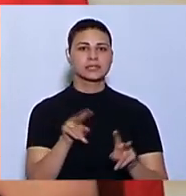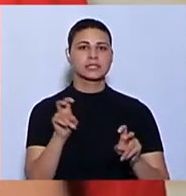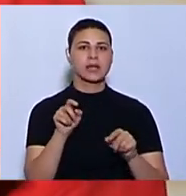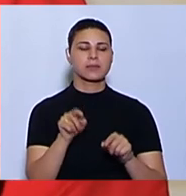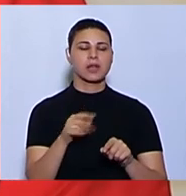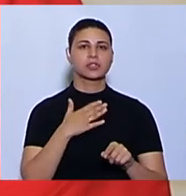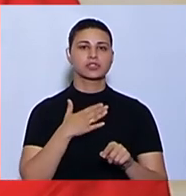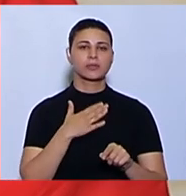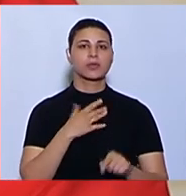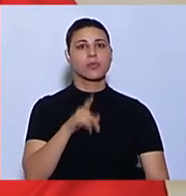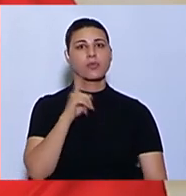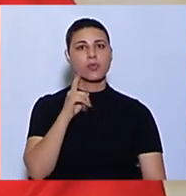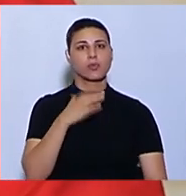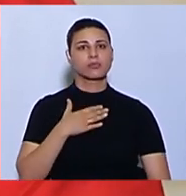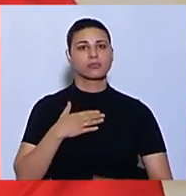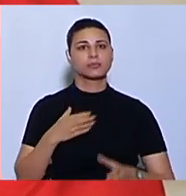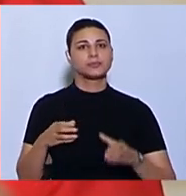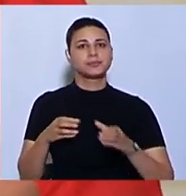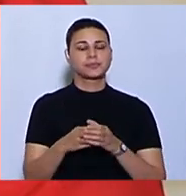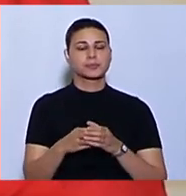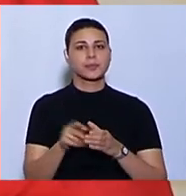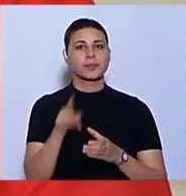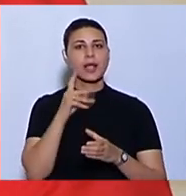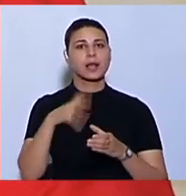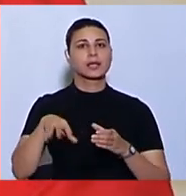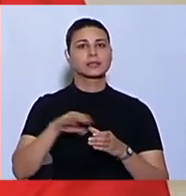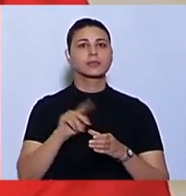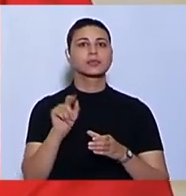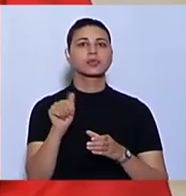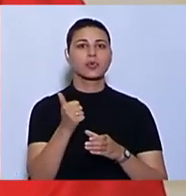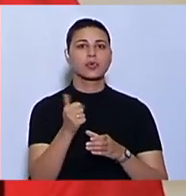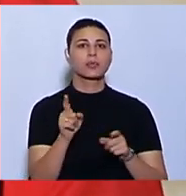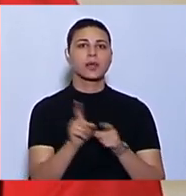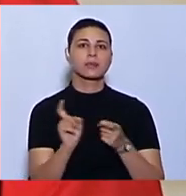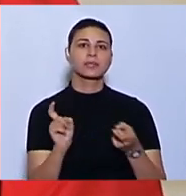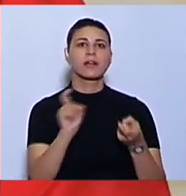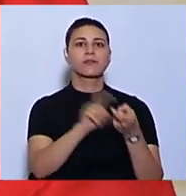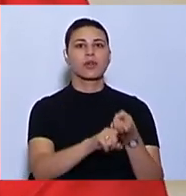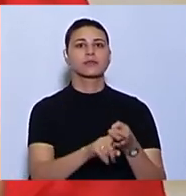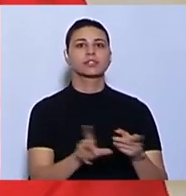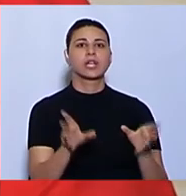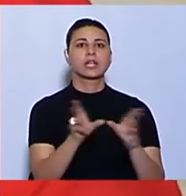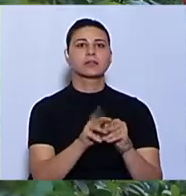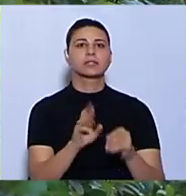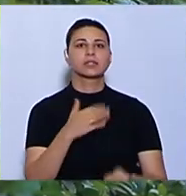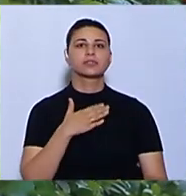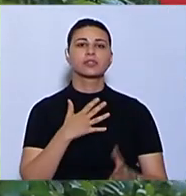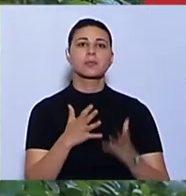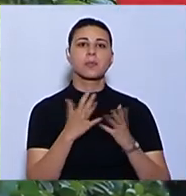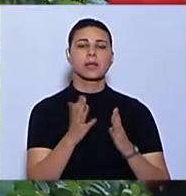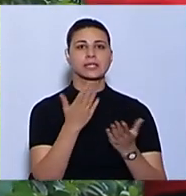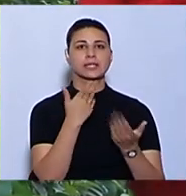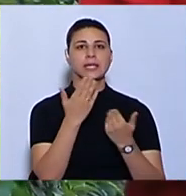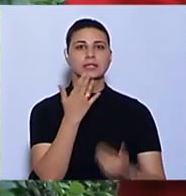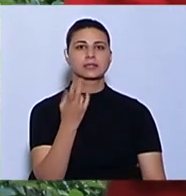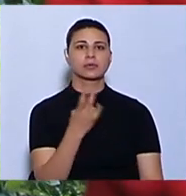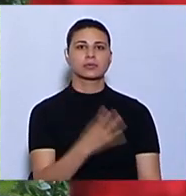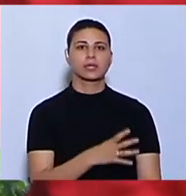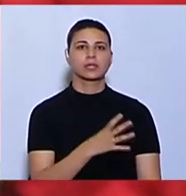ჩემი თაობის და ჩემნაირი ახალგაზრდები, რომ რაღაცნაირად დაუკავშირდეთ ერთმანეთს და ჩვენ შორის უფრო მეტი ინტერაქცია